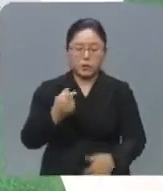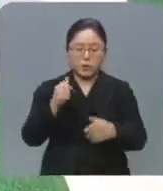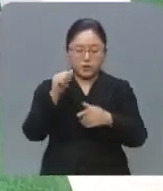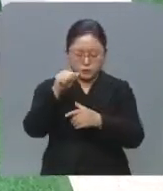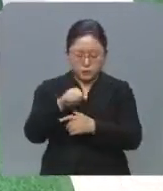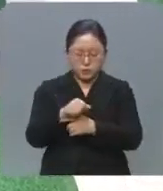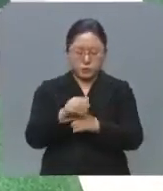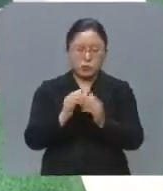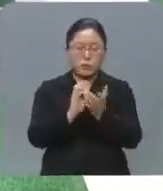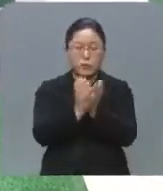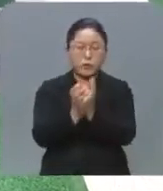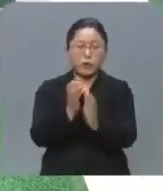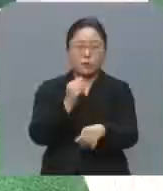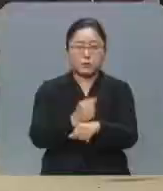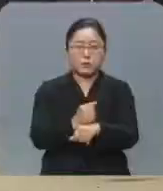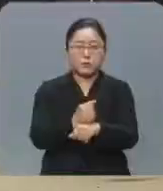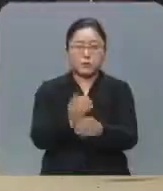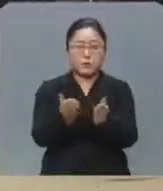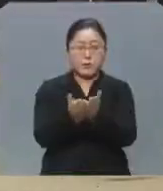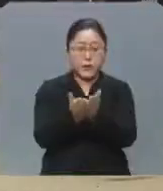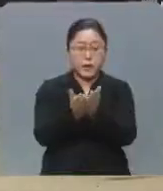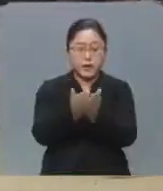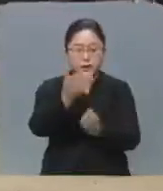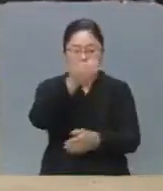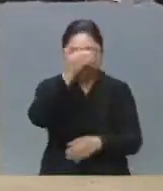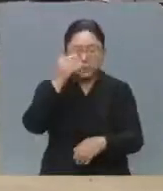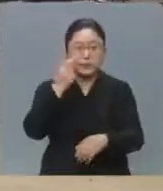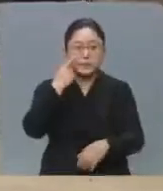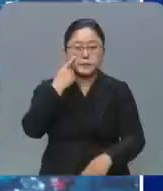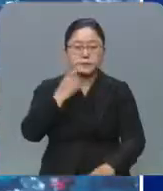묵념하고 헌화한 뒤 선체 곳곳을 둘러봤습니다.